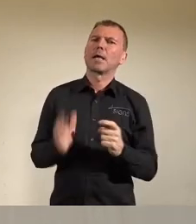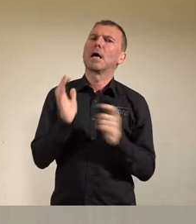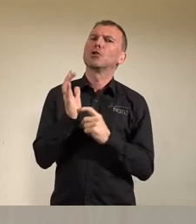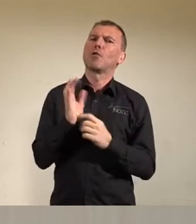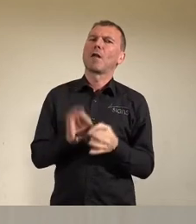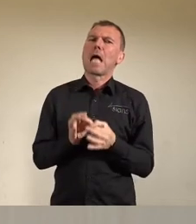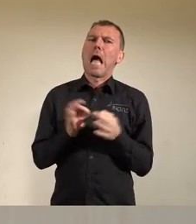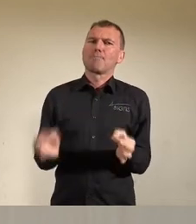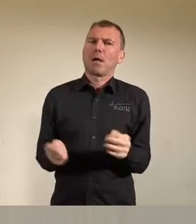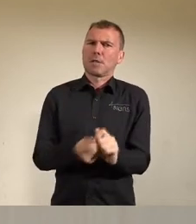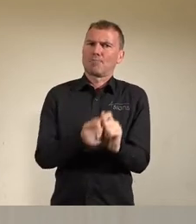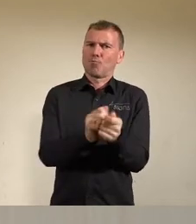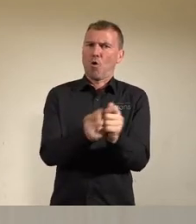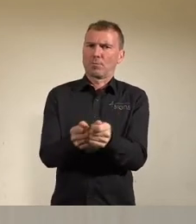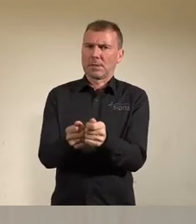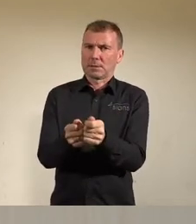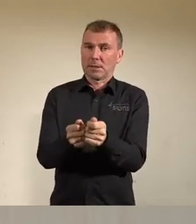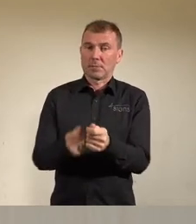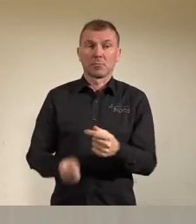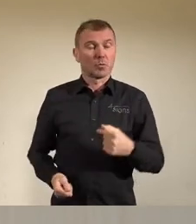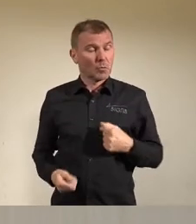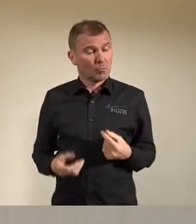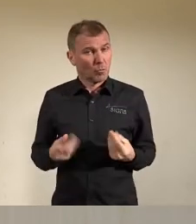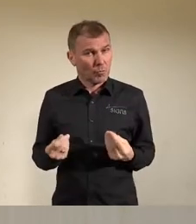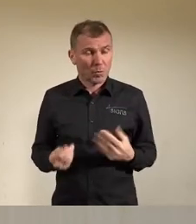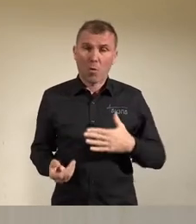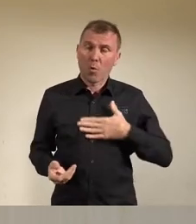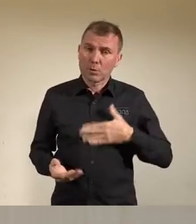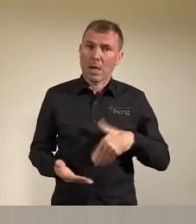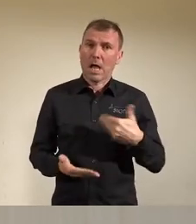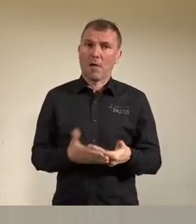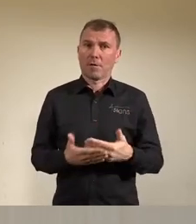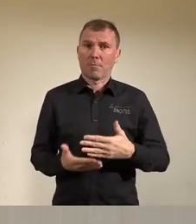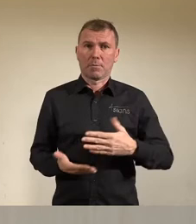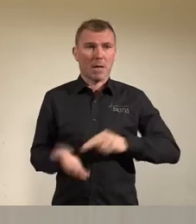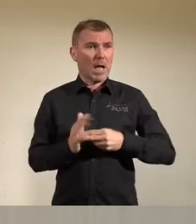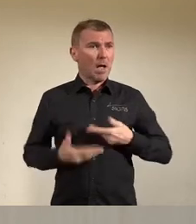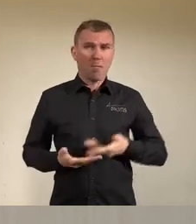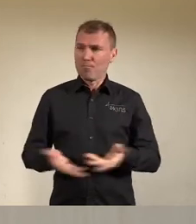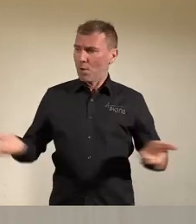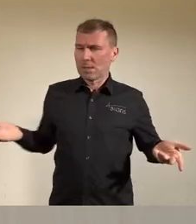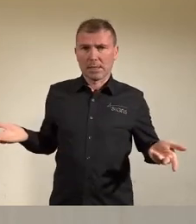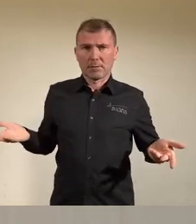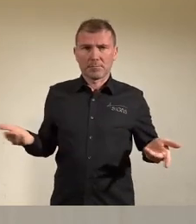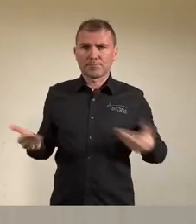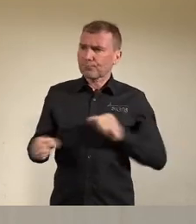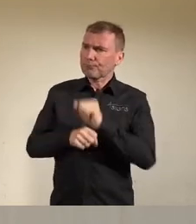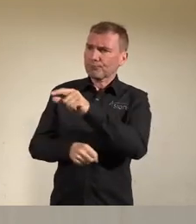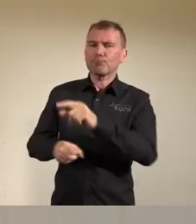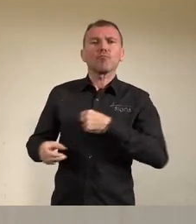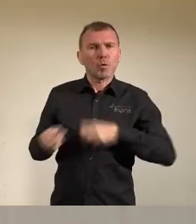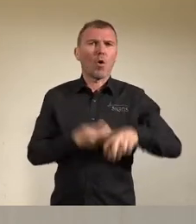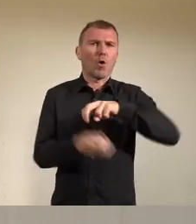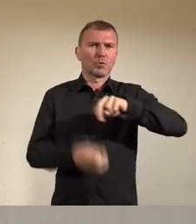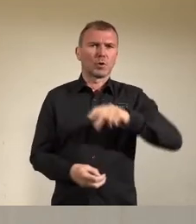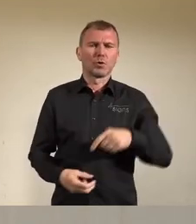CO2-Sofortmaßnahmen umzusetzen. Meine Damen und Herren, ich finde, es ist unsere Aufgabe als Politik, umzugehen mit den Eingaben. Wir können nicht einfach nur